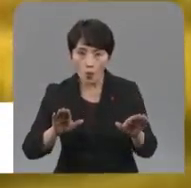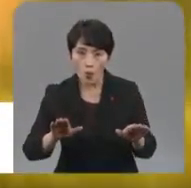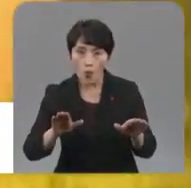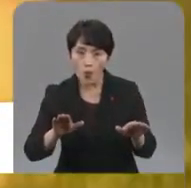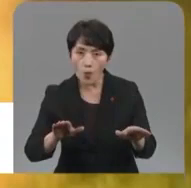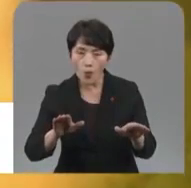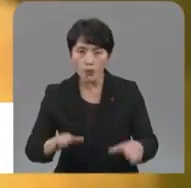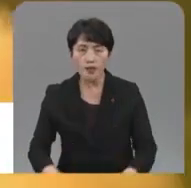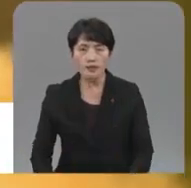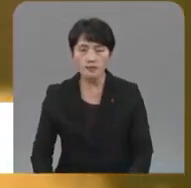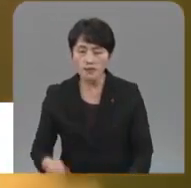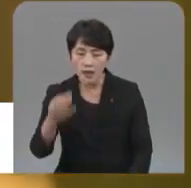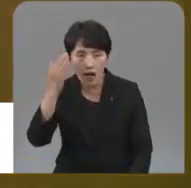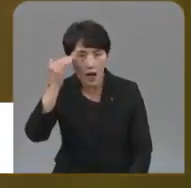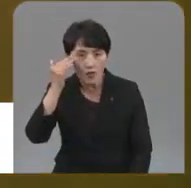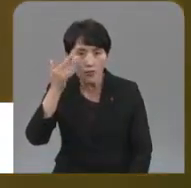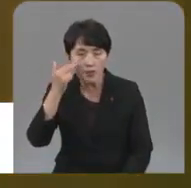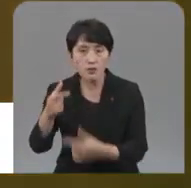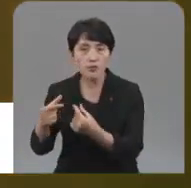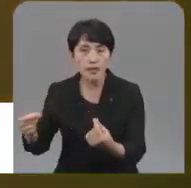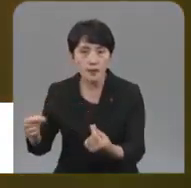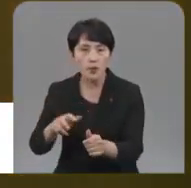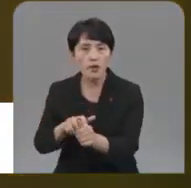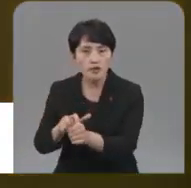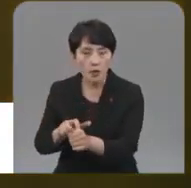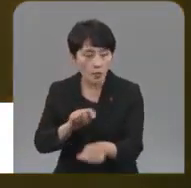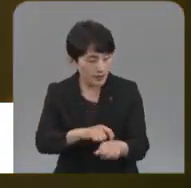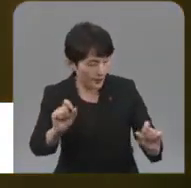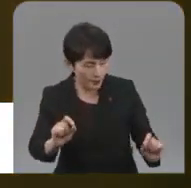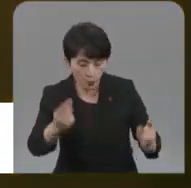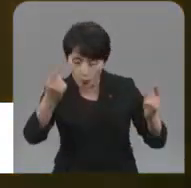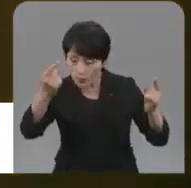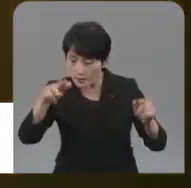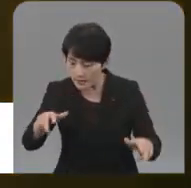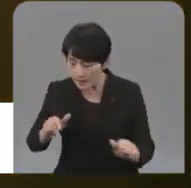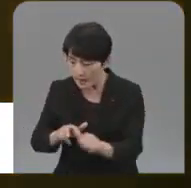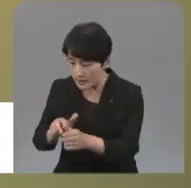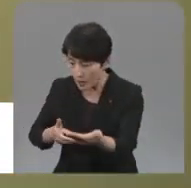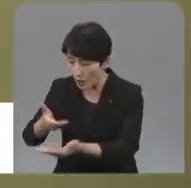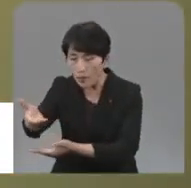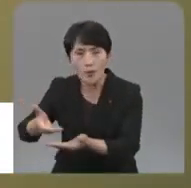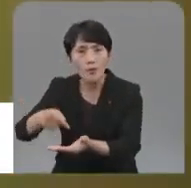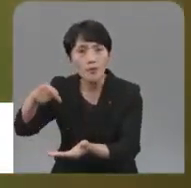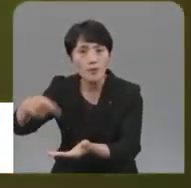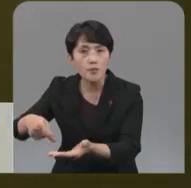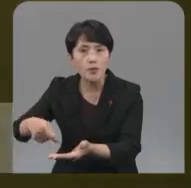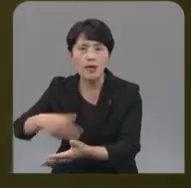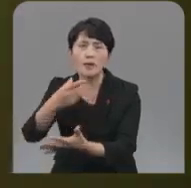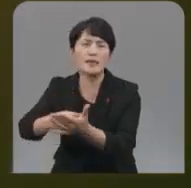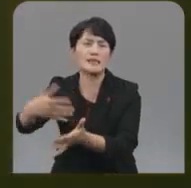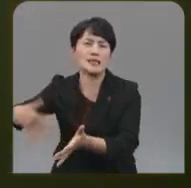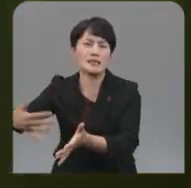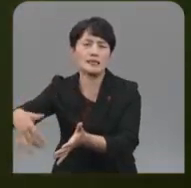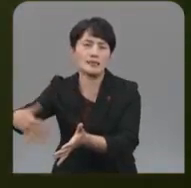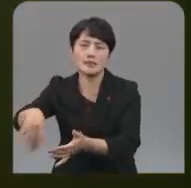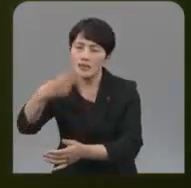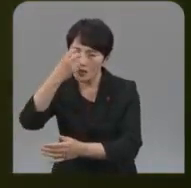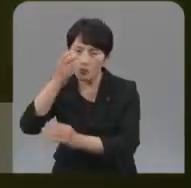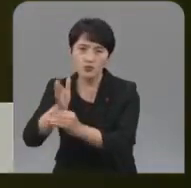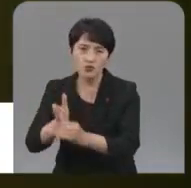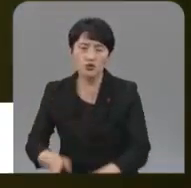Trilatérale en temps réel est encore en cours de vérification finale rappelons-le le régime de Kim jongun a tiré vers